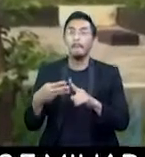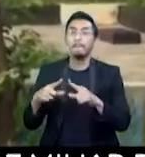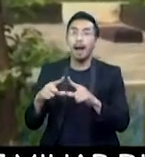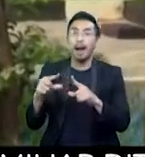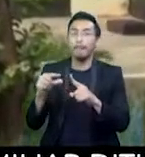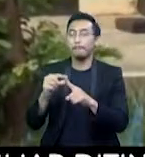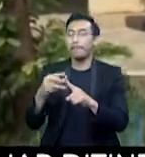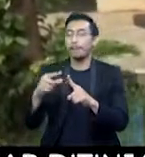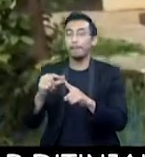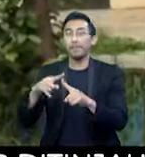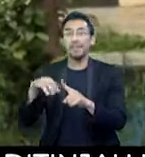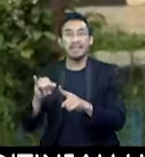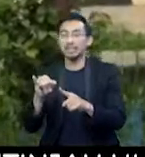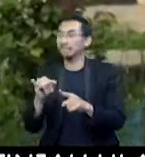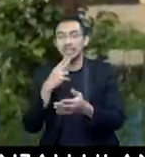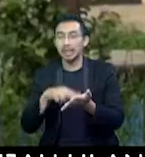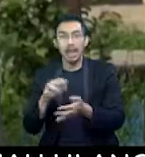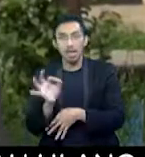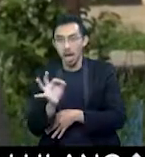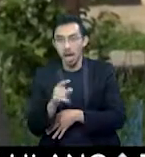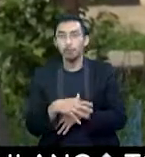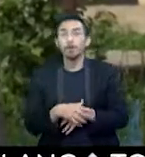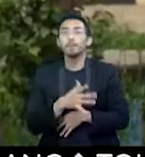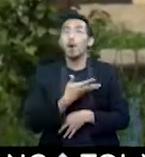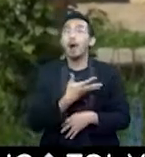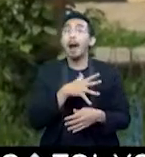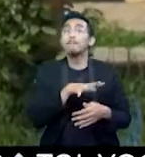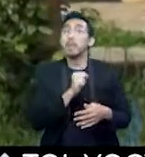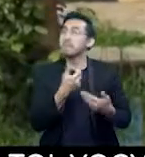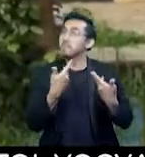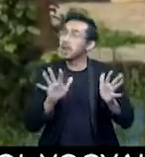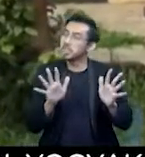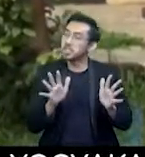Mereka digiurkan dengan WD yang tak terhingga, gitu loh. Dan mereka